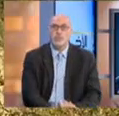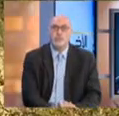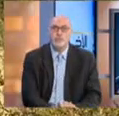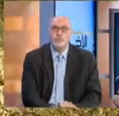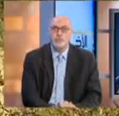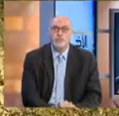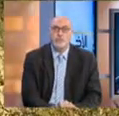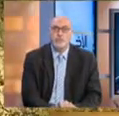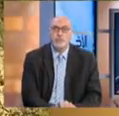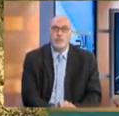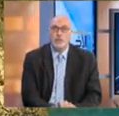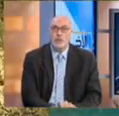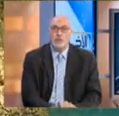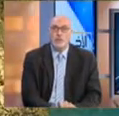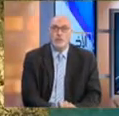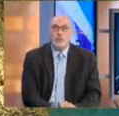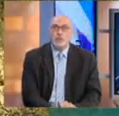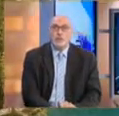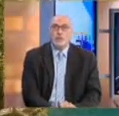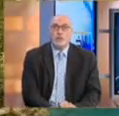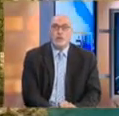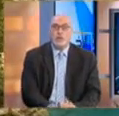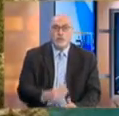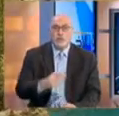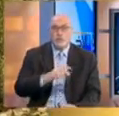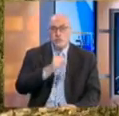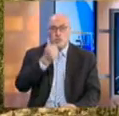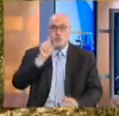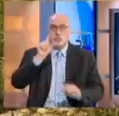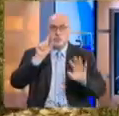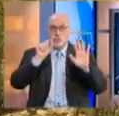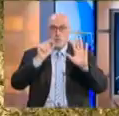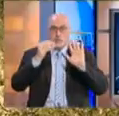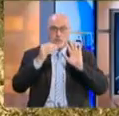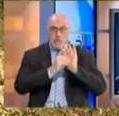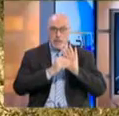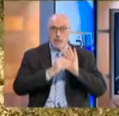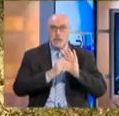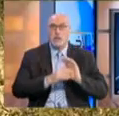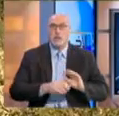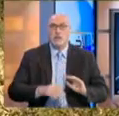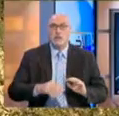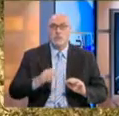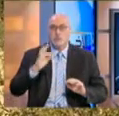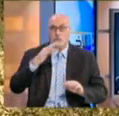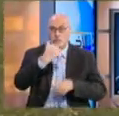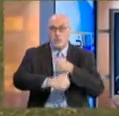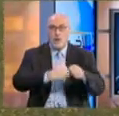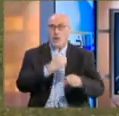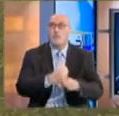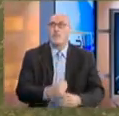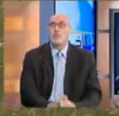الله يكون منتوج ساعه يعني حوالي 170 ألف يعني من حيث الزنك و30 ألف